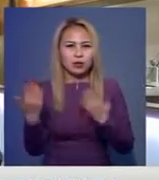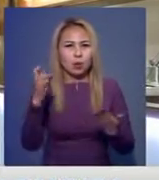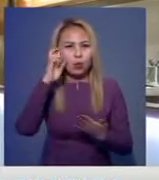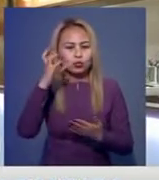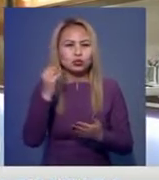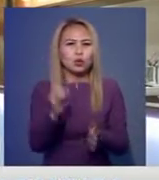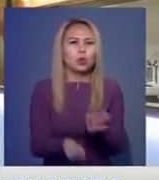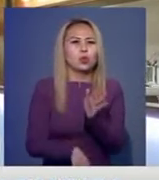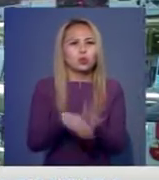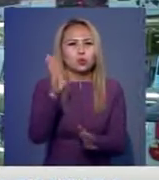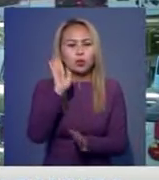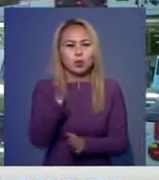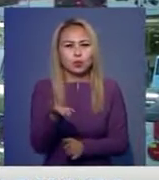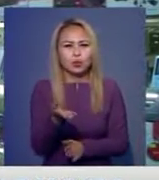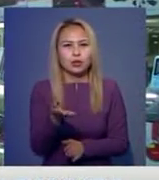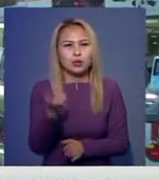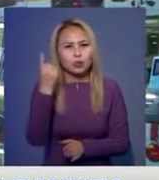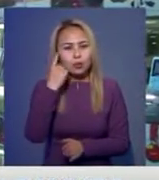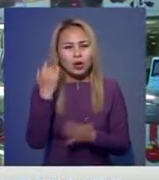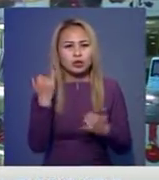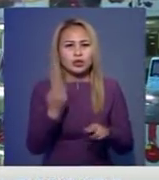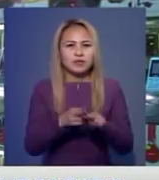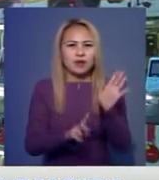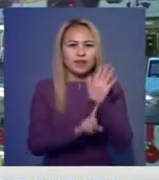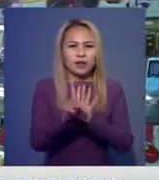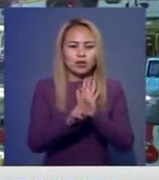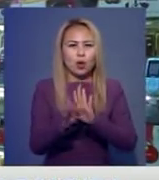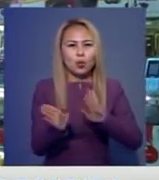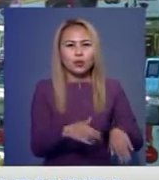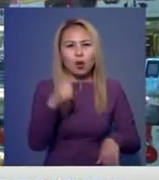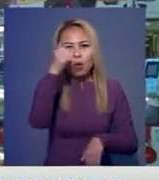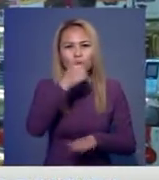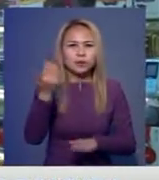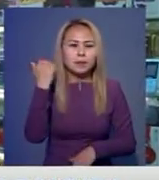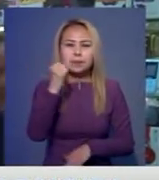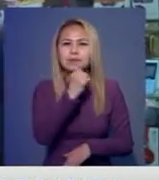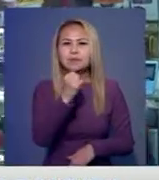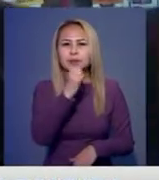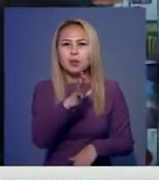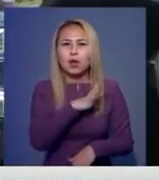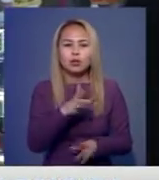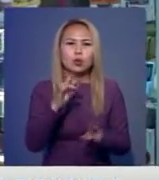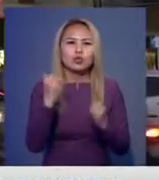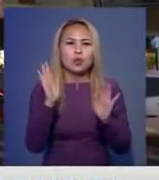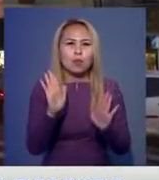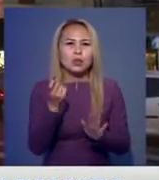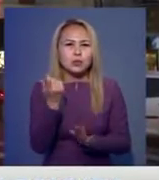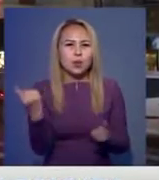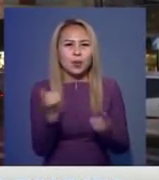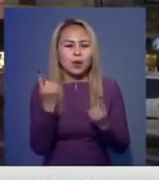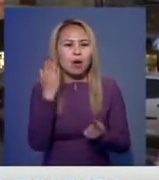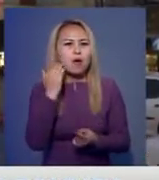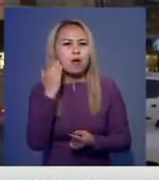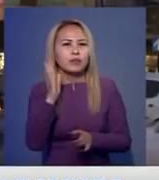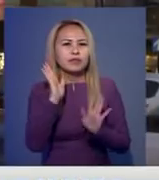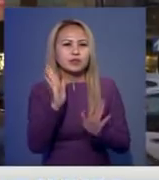әрі нығая түсуі мүмкін дейді сарапшылар. Бұл бастаманы өткен жылы Тегеранда қолдады. Әзірге оңайлатылған форматта коммерциялық